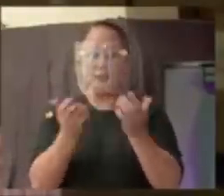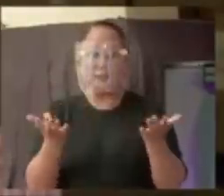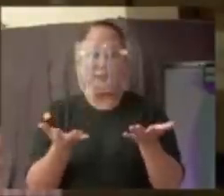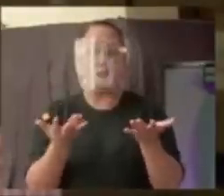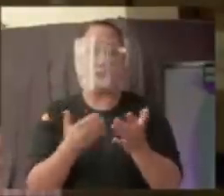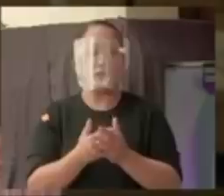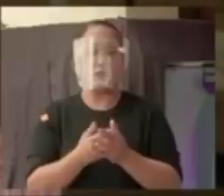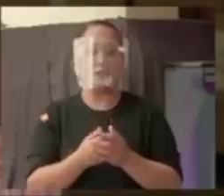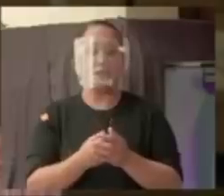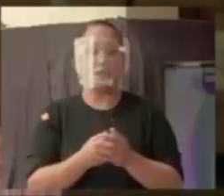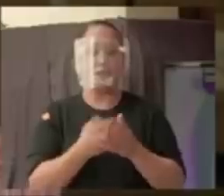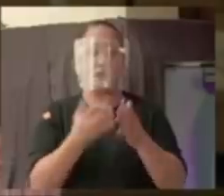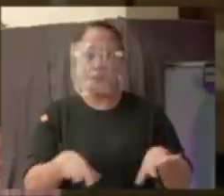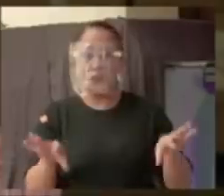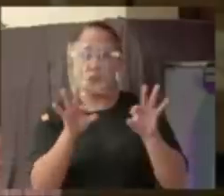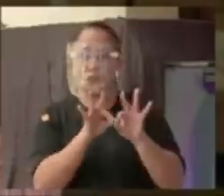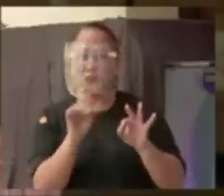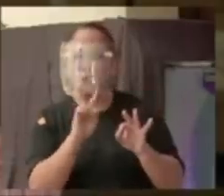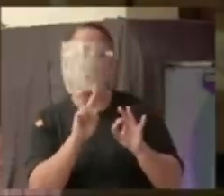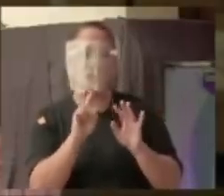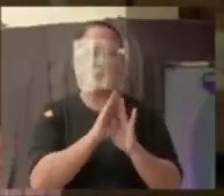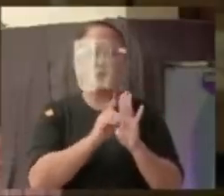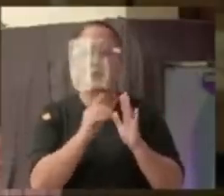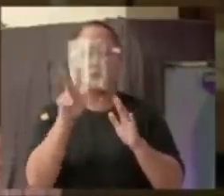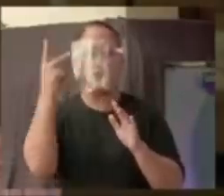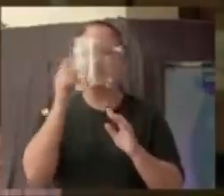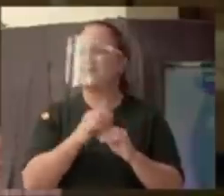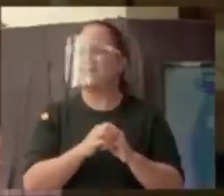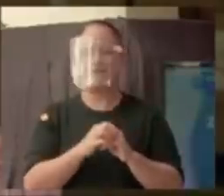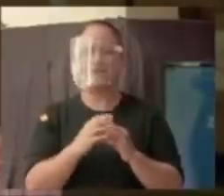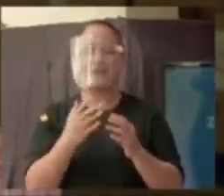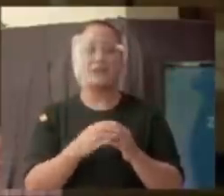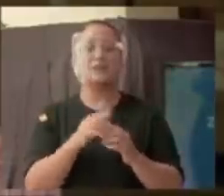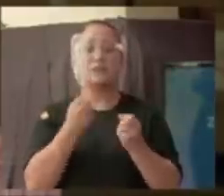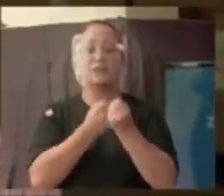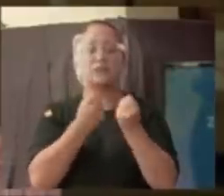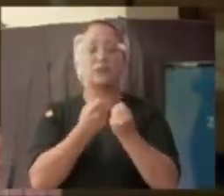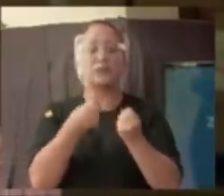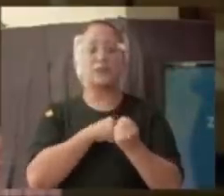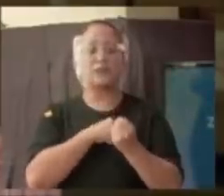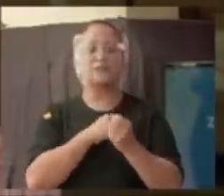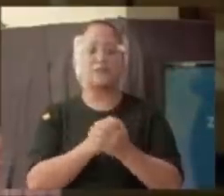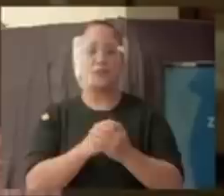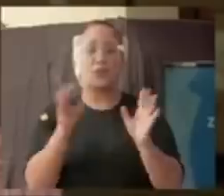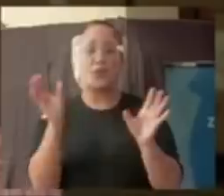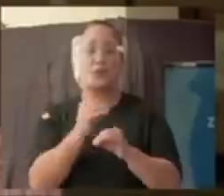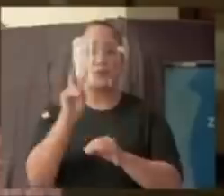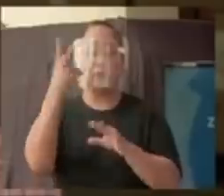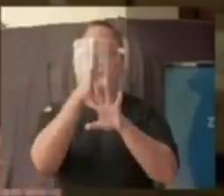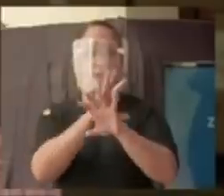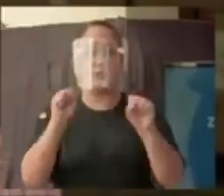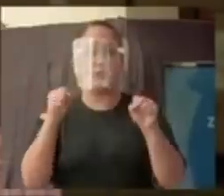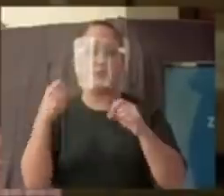hindi importante sa kanya ang kulay ng politika. Isa rin siya sa talagang sumuporta sa atin sa Office of the Vice President